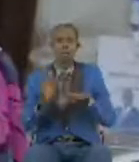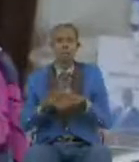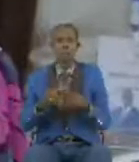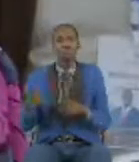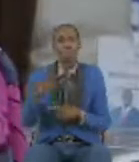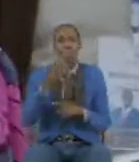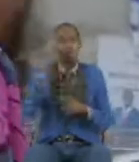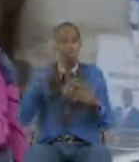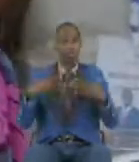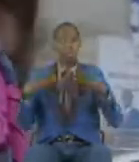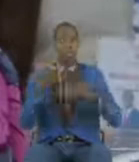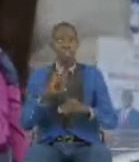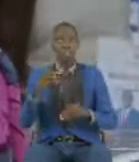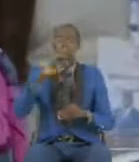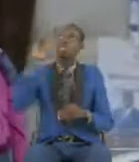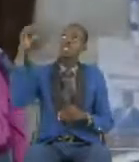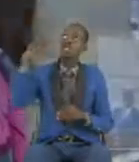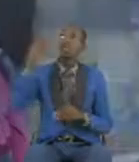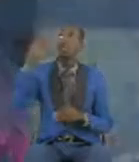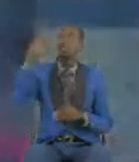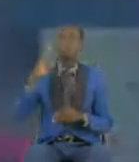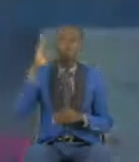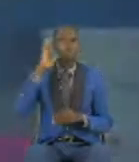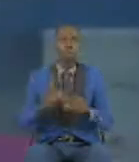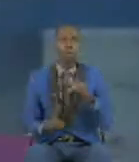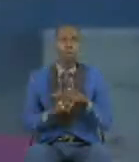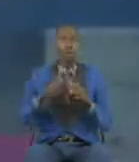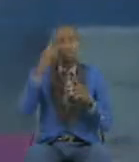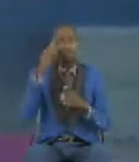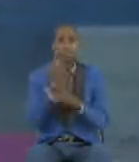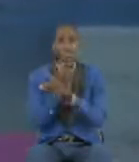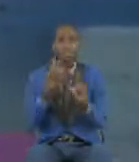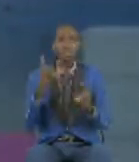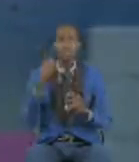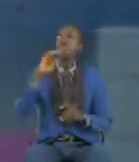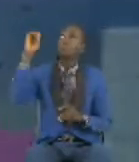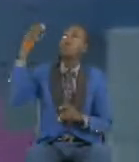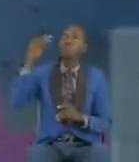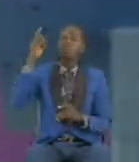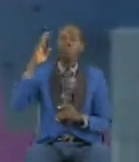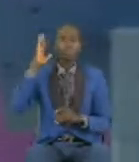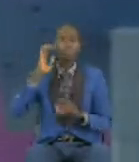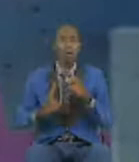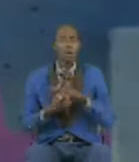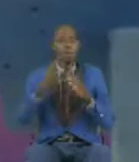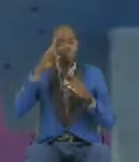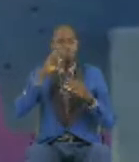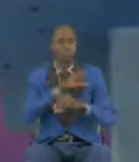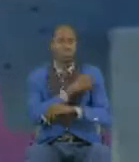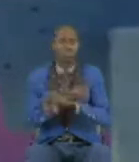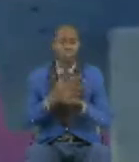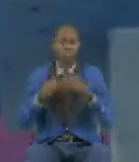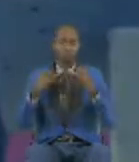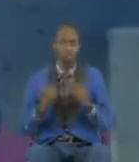la grâce de Dieu sera manifestée. Pour la délivrance, la grâce de Dieu sera manifestée. Pour la force et pour le courage,